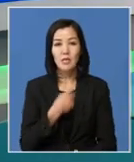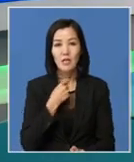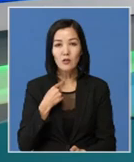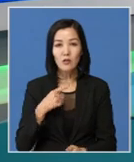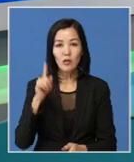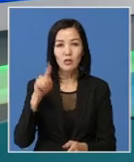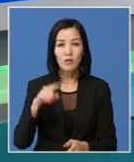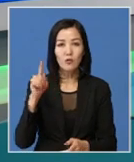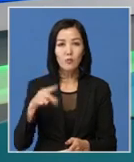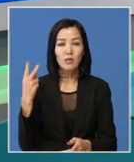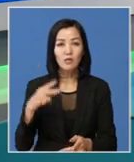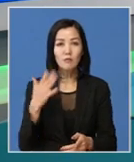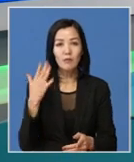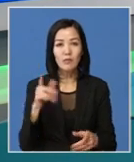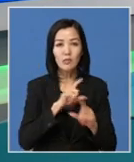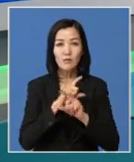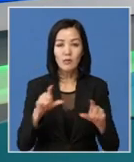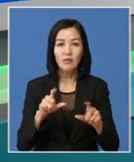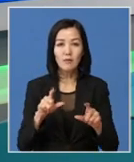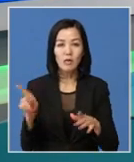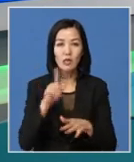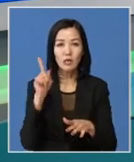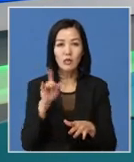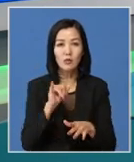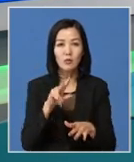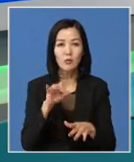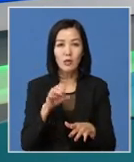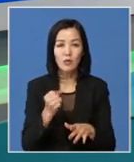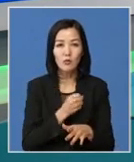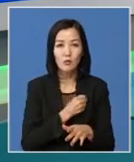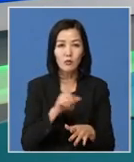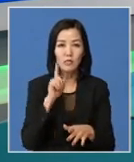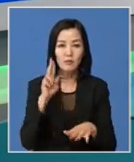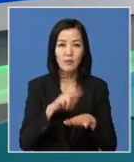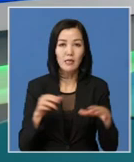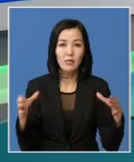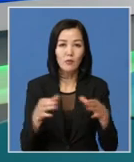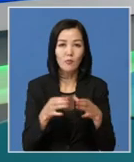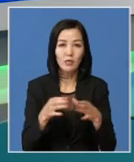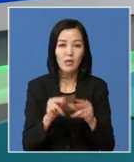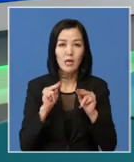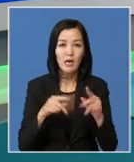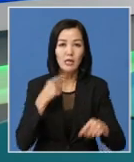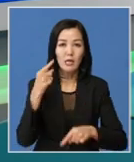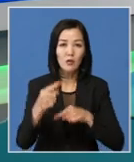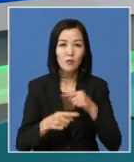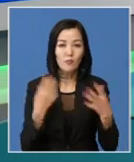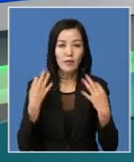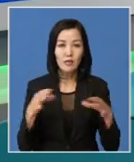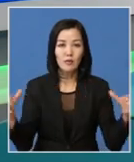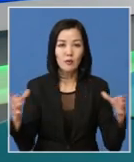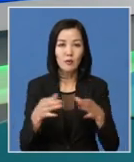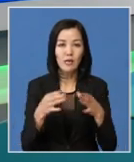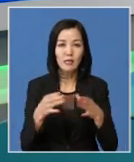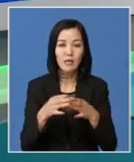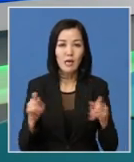Талдорғандағы нөмір 25-ші орта мектепте оқушыларды Жас Ұлан ұйымы мен Жас полиция көмекшілері тобына және Адал ұрпақ ерікті мектеп клубына салтанатты